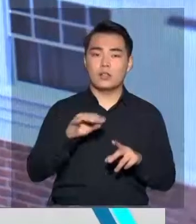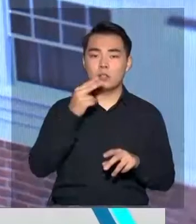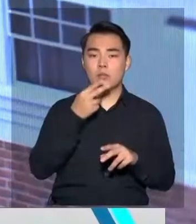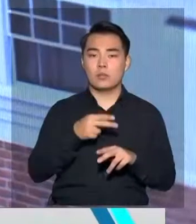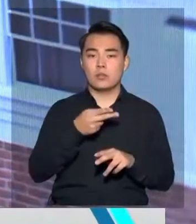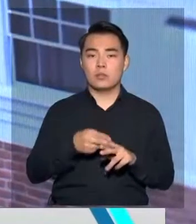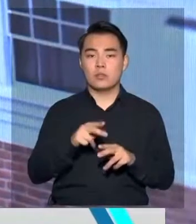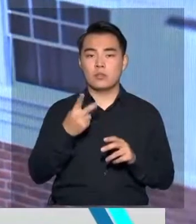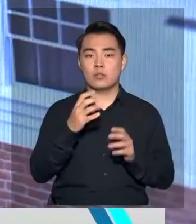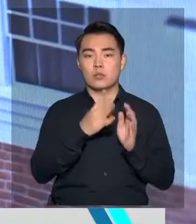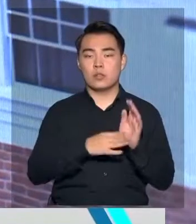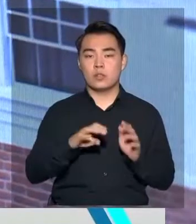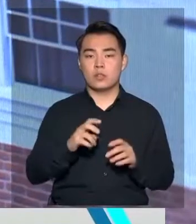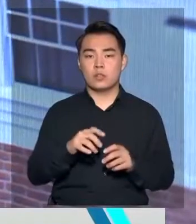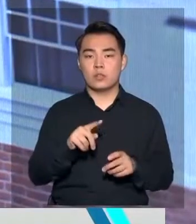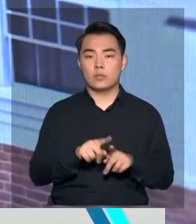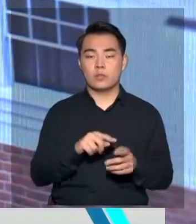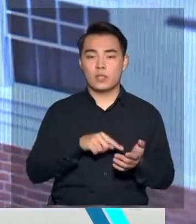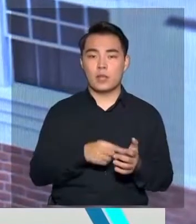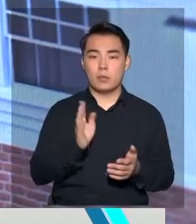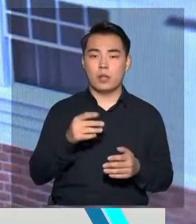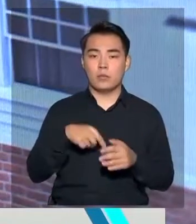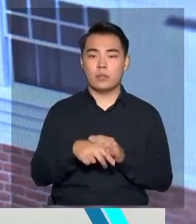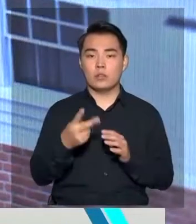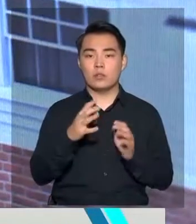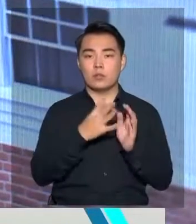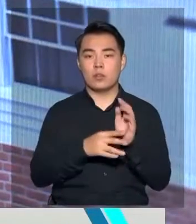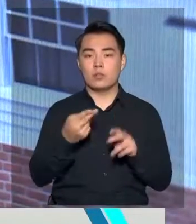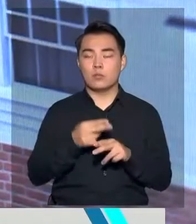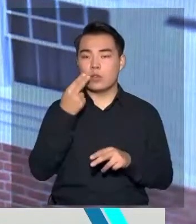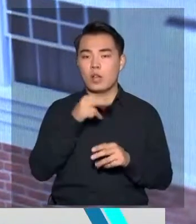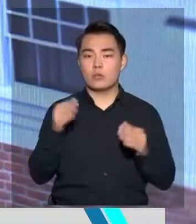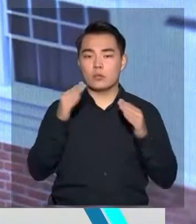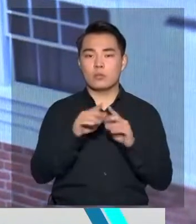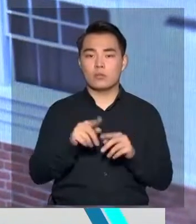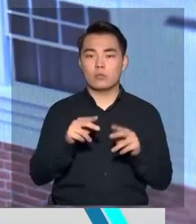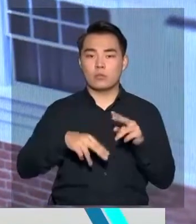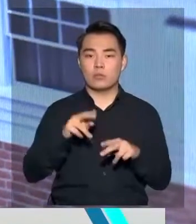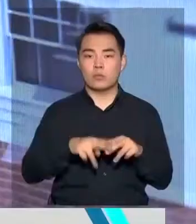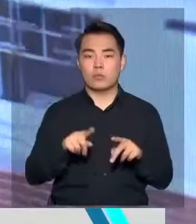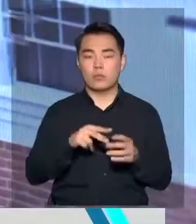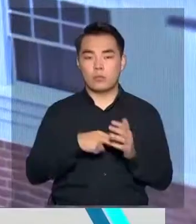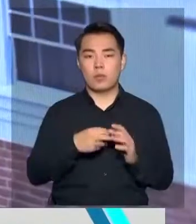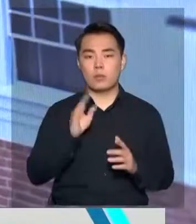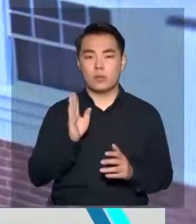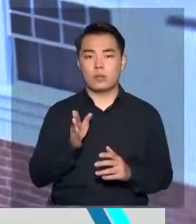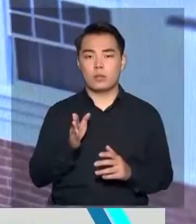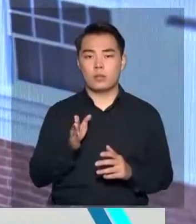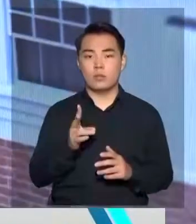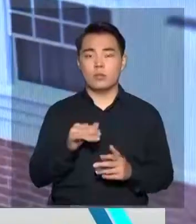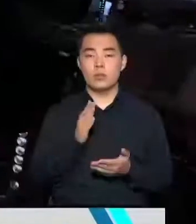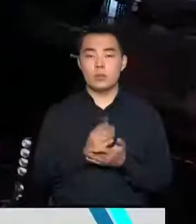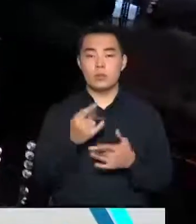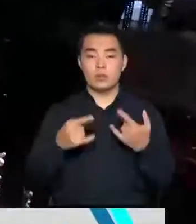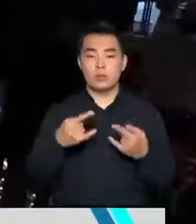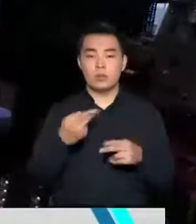000 теңгені қойып отырмыз. Ол 290 000 теңгеге сапалы тұрғын үй салуға мүмкіндік бар бүгінгі таңда. Енді біз тікелей